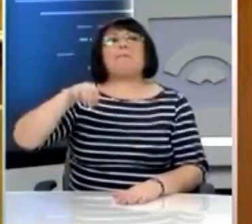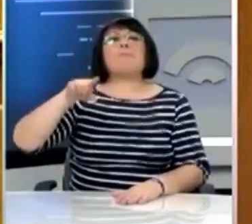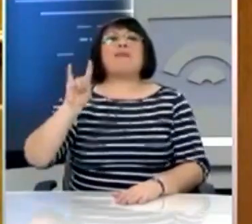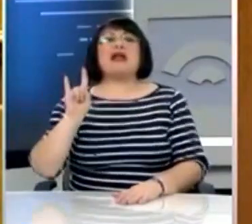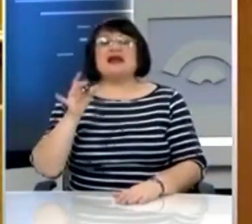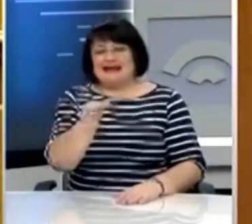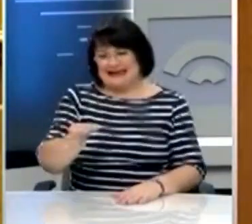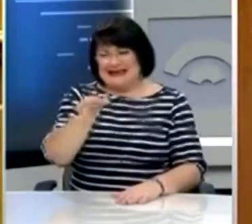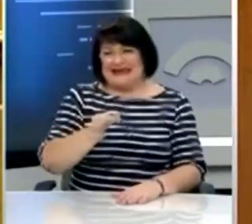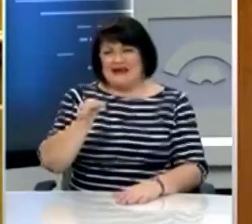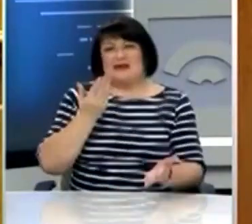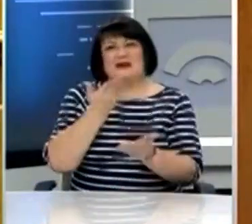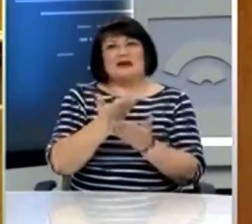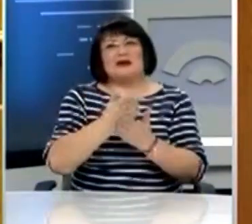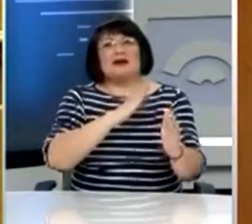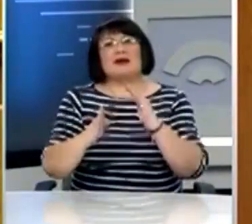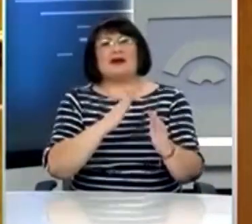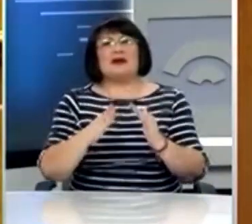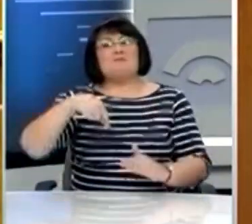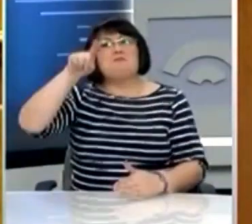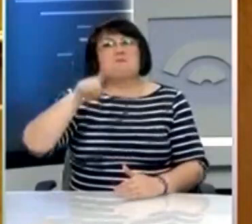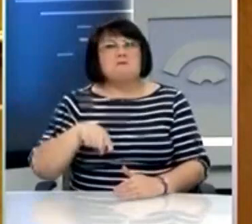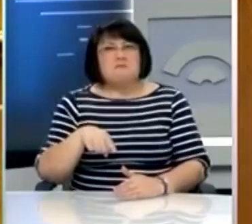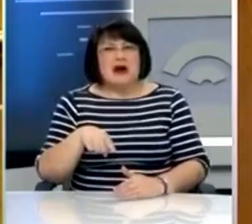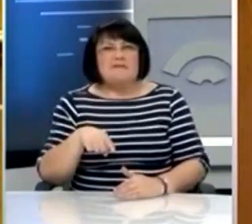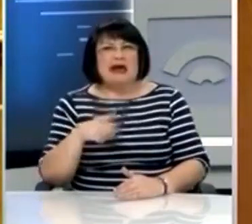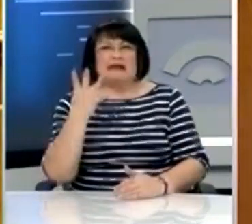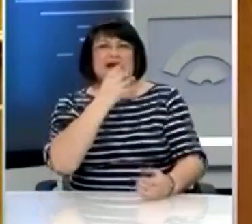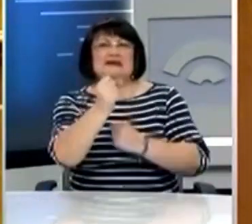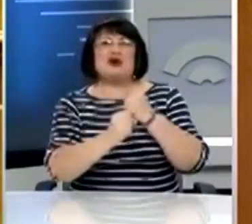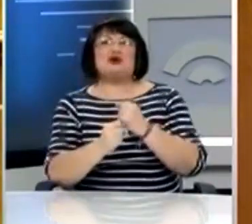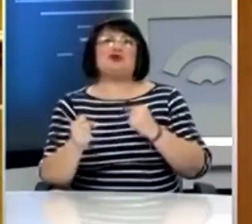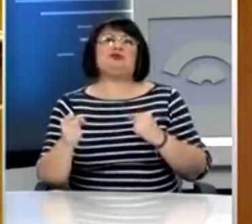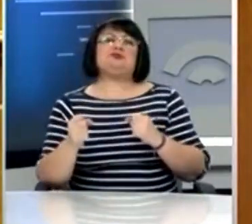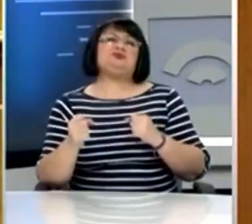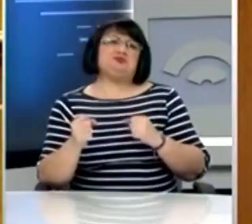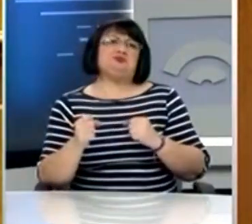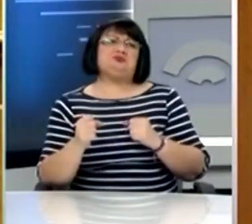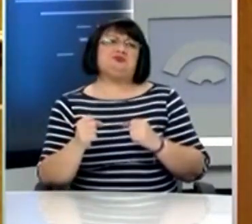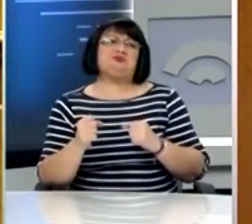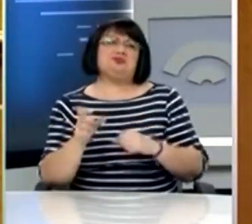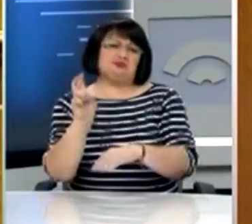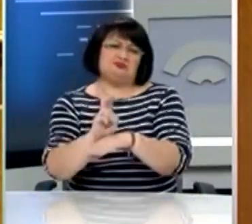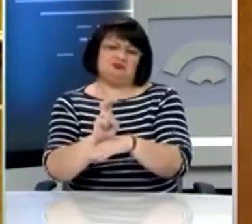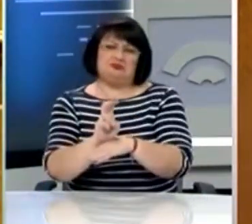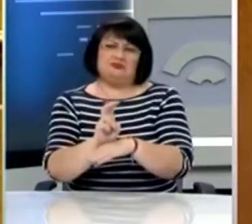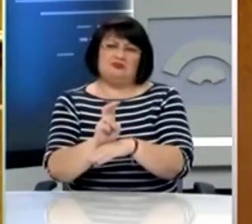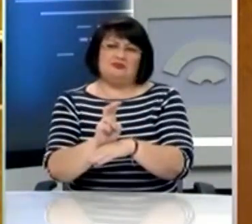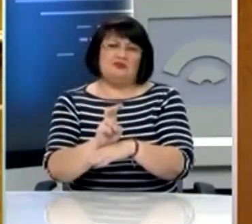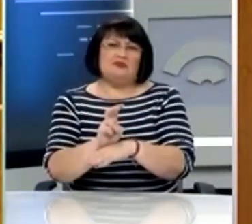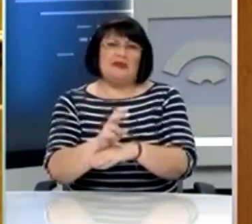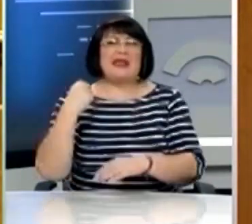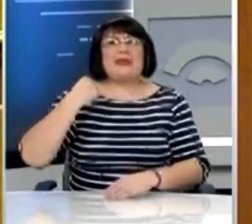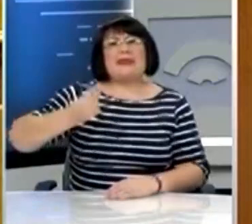είχαν παραμείνει ετούτες άσυλο πάνω από 24 ώρες τα 4 χρόνια, 3,5 χρόνια της προσφυγικής κρίσης. Βγήκε